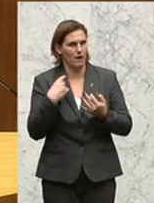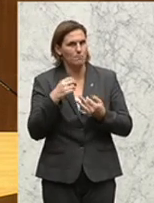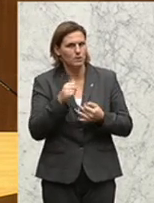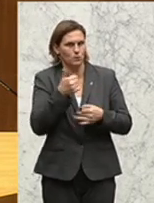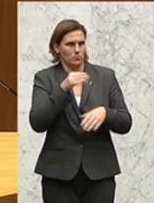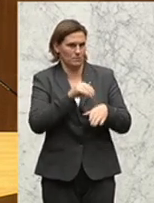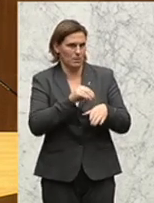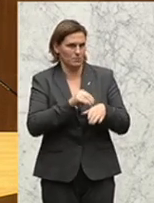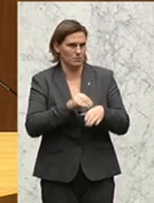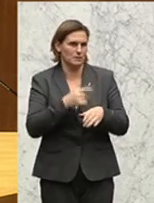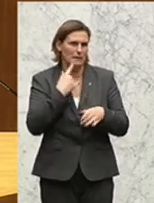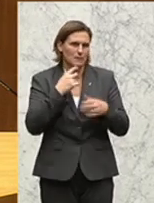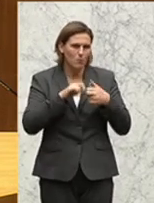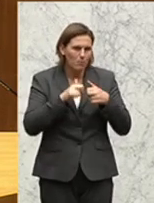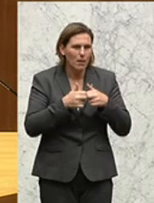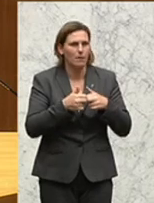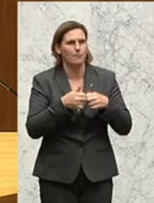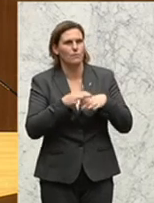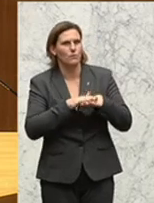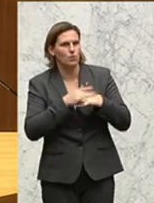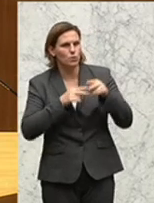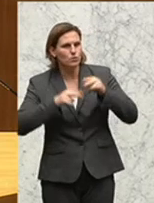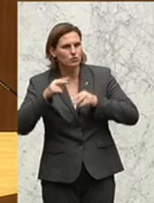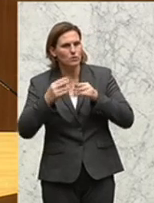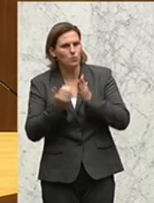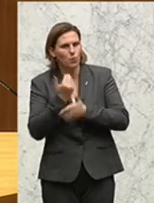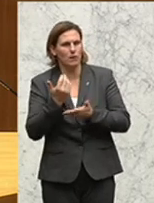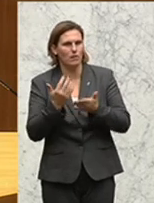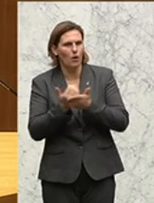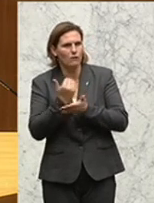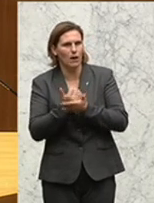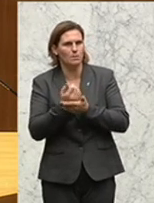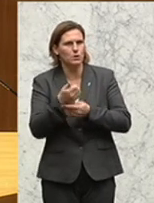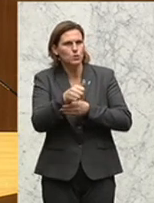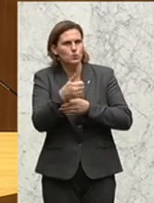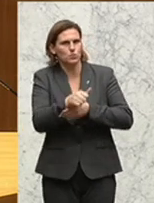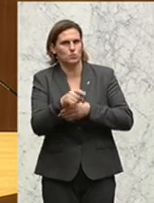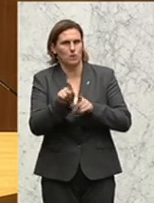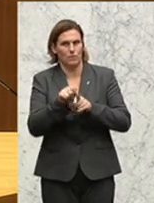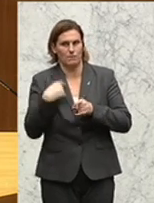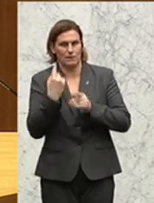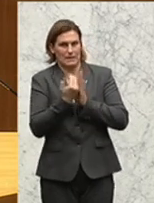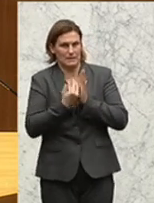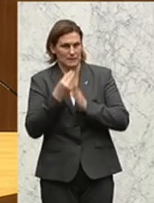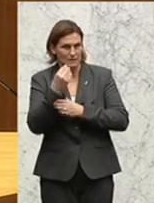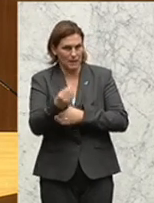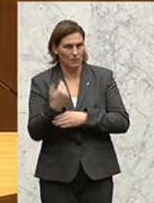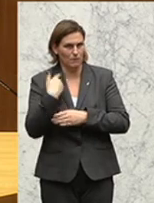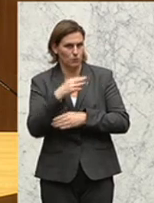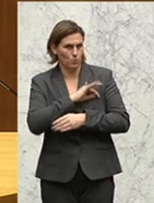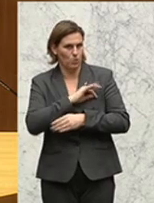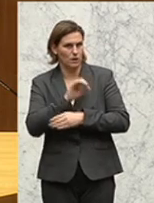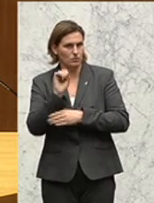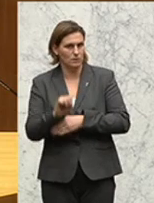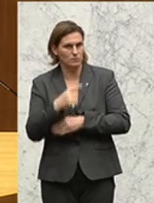dass er es insbesondere problematisch findet, weil er ja viele unterschiedliche neue Aufgaben dazu bekommen hat. Und das sind ja auch wir als Gesetzgeber, und der Kollege Stefan hat schon angesprochen, die